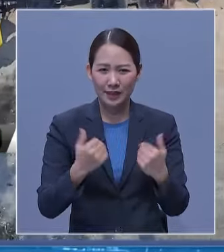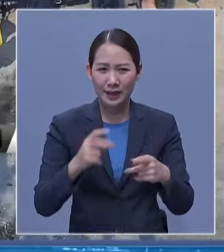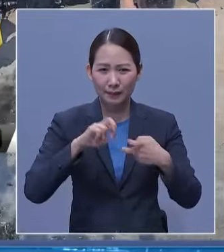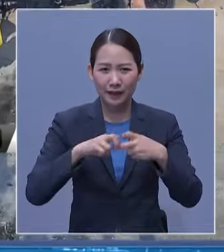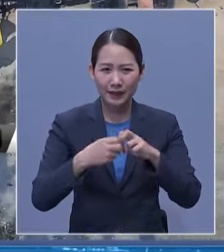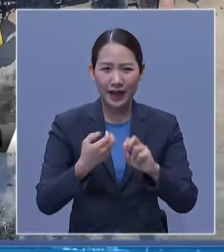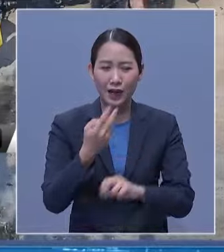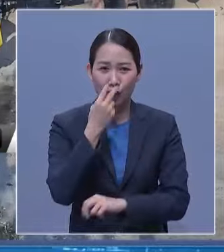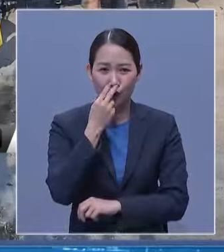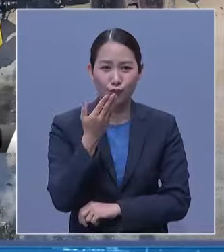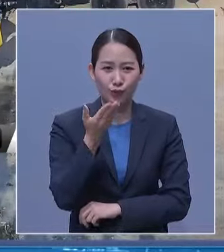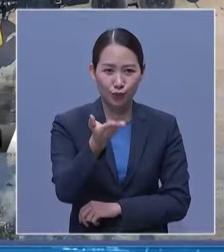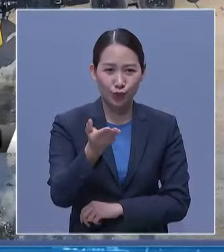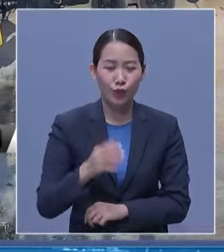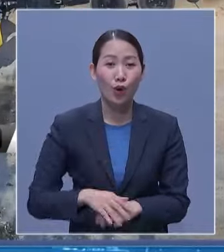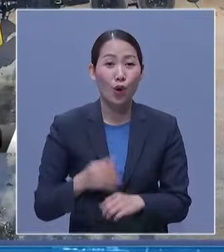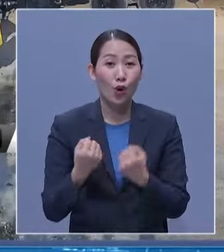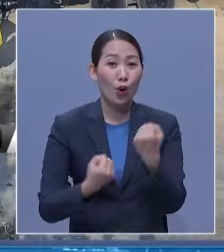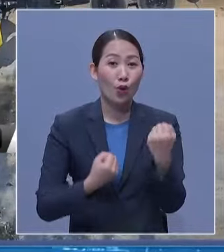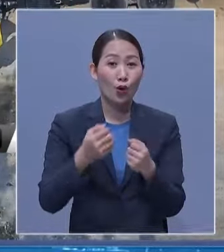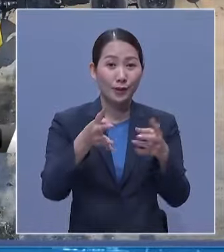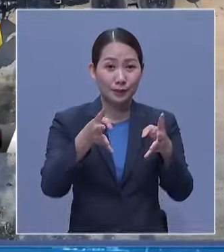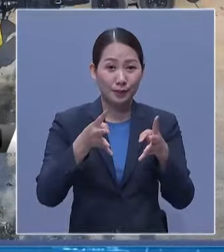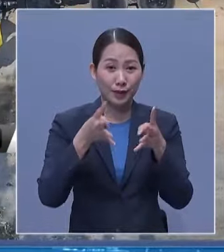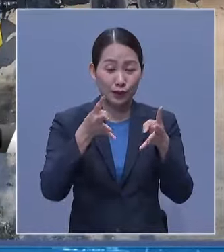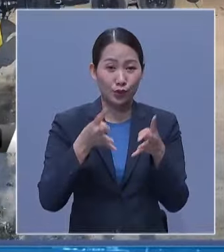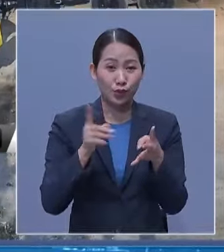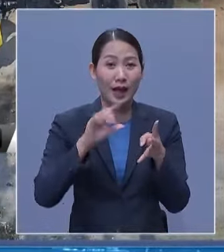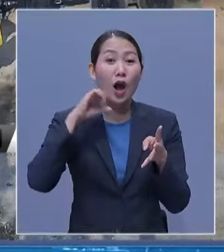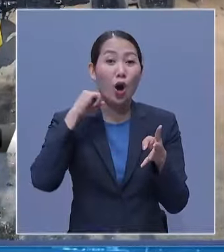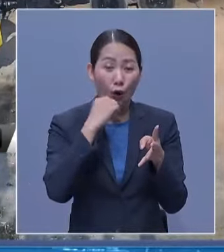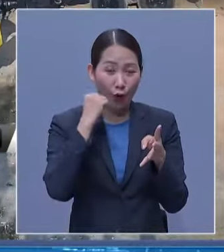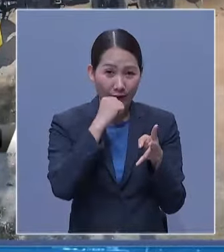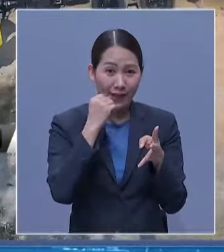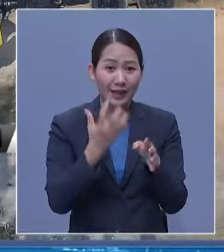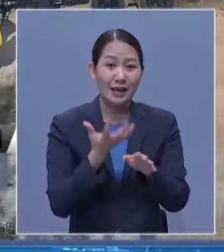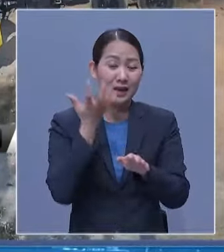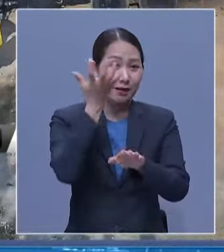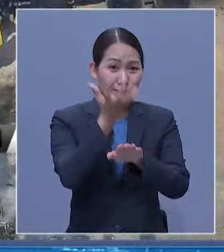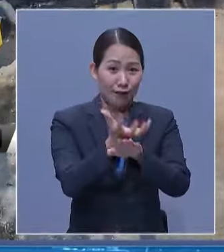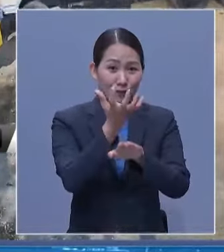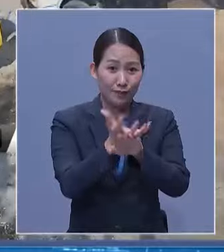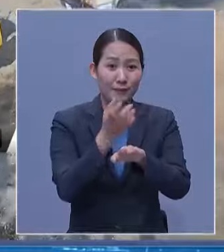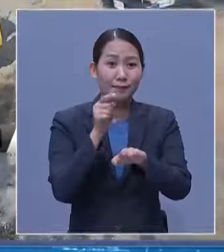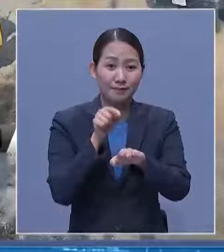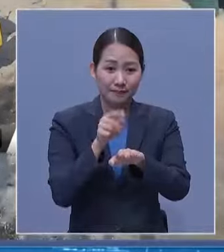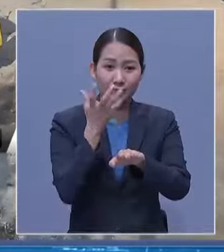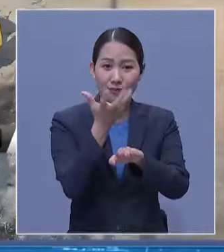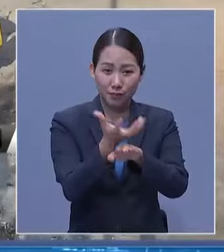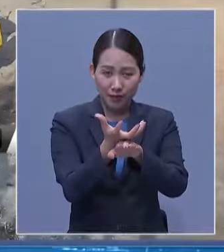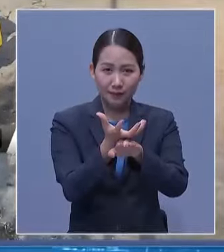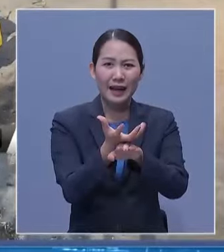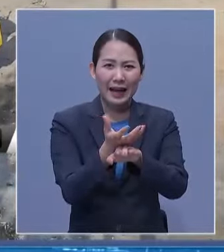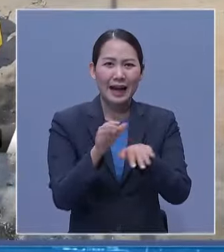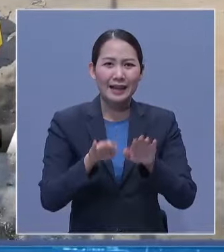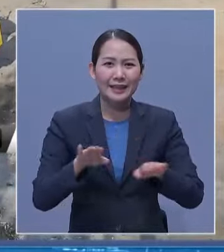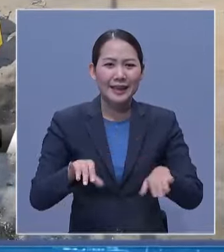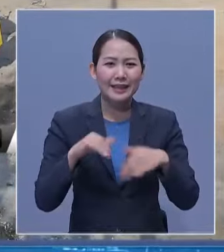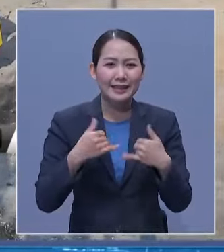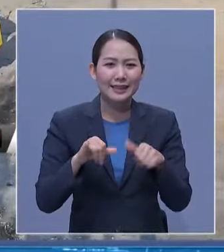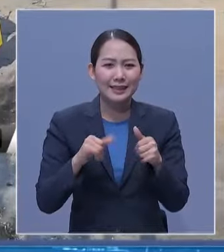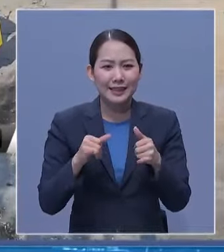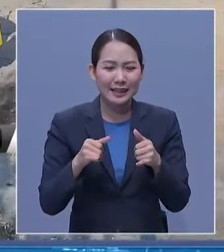เหตุการณ์ที่เกิดขึ้นกับรถบรรทุกอ้อยคันนึงซึ่งจุดเริ่มต้นมาจากเด็กน้อยคนนึงวิ่งเล่นแต่ดันจุดไฟแช็คค่ะ